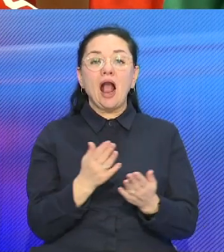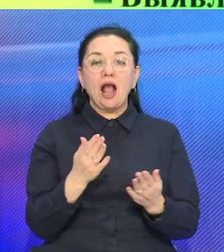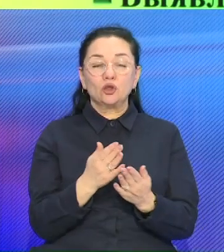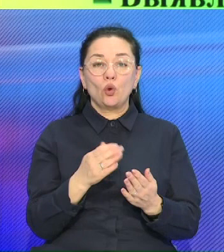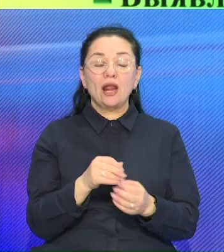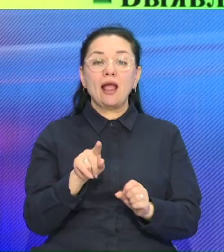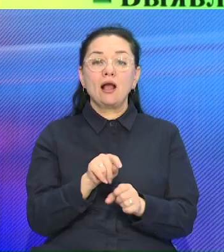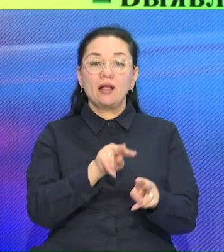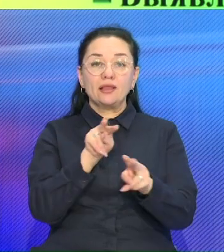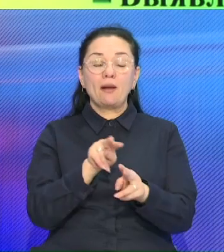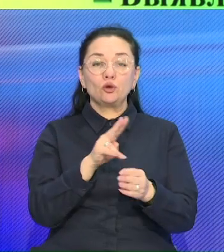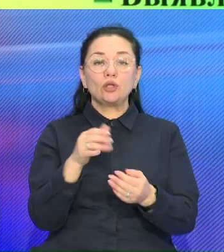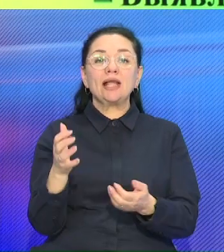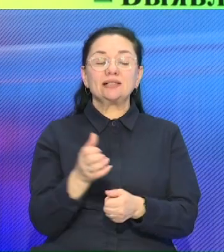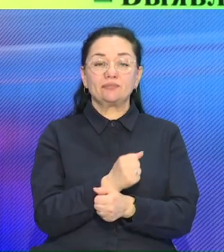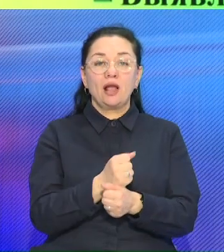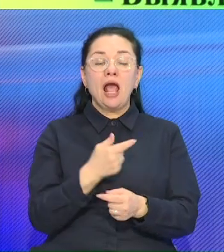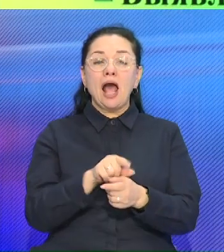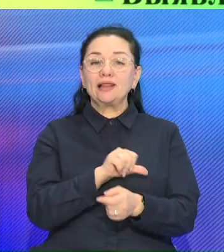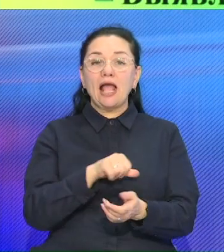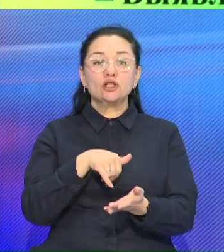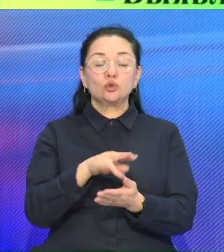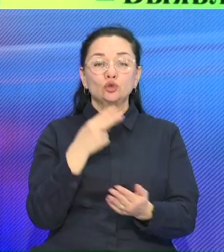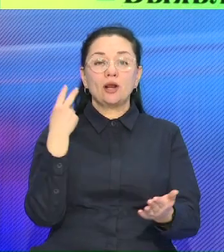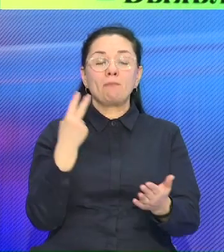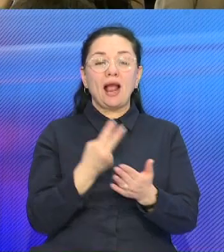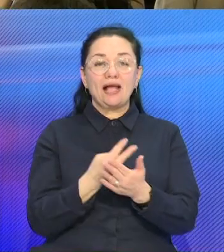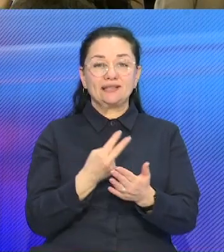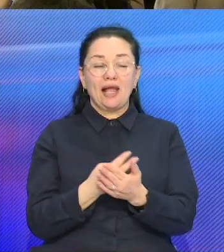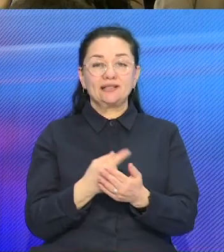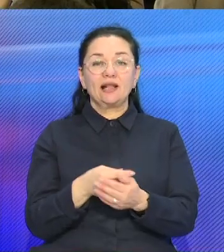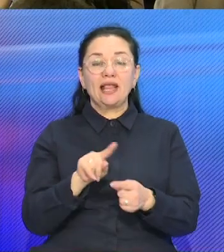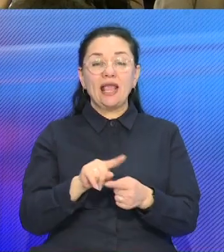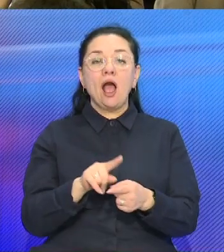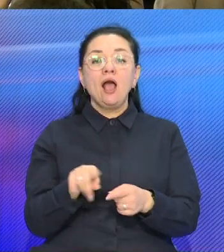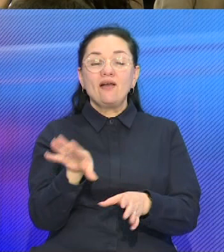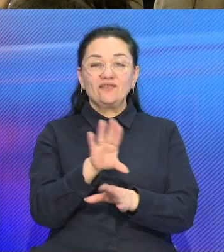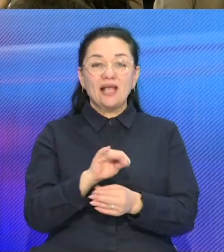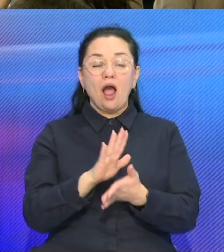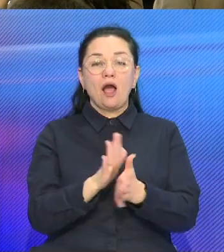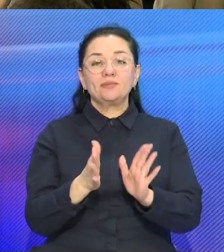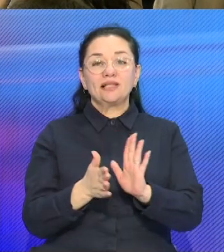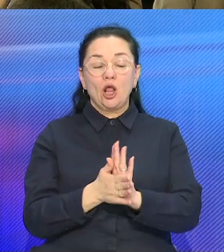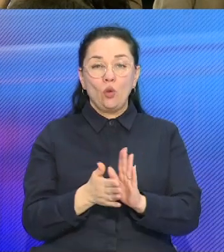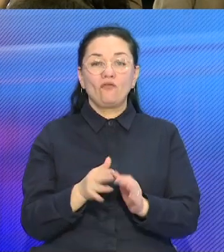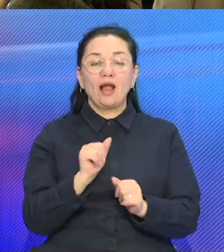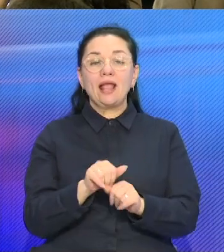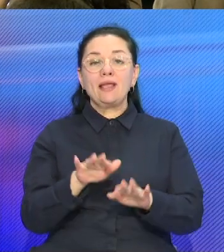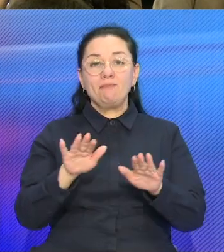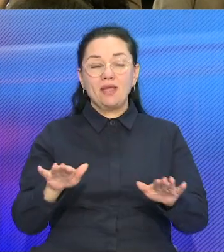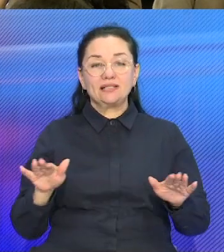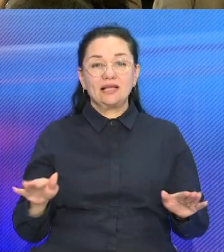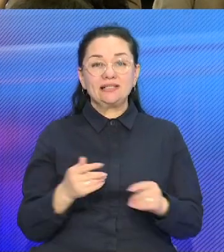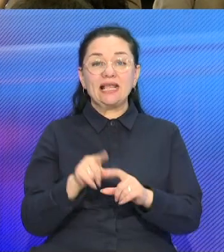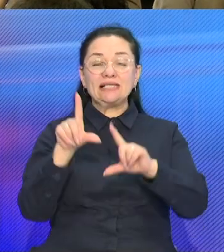учинении злочинства, одна из лепших у республики. Полепшилась оперативная обстановка у громадских местах, сельской мясцовости,